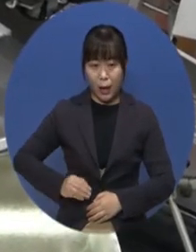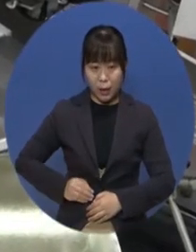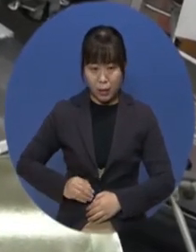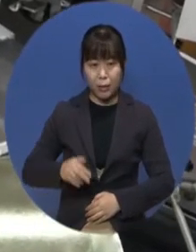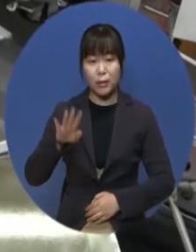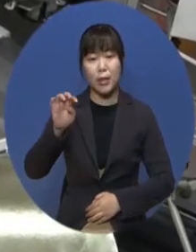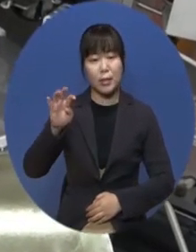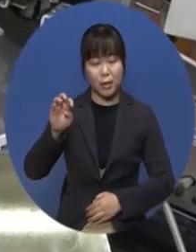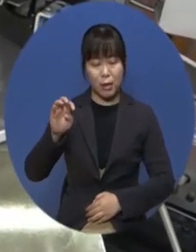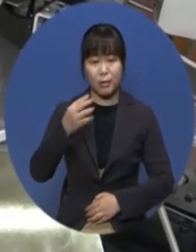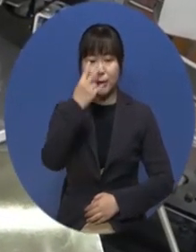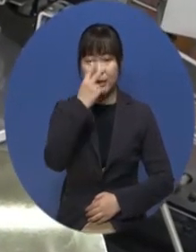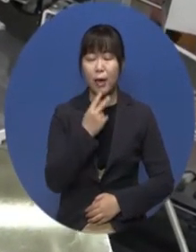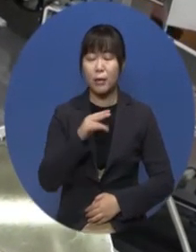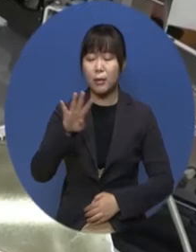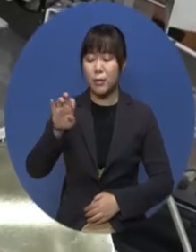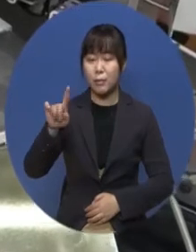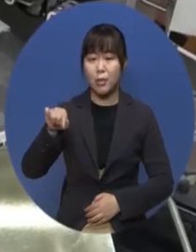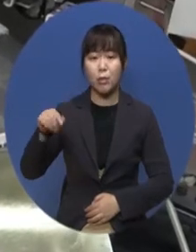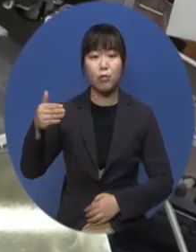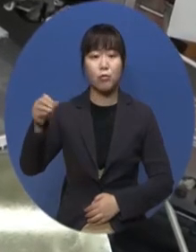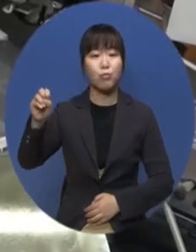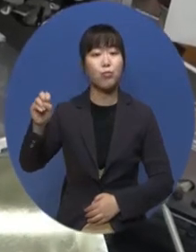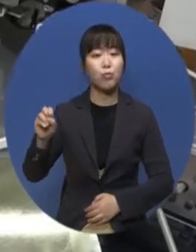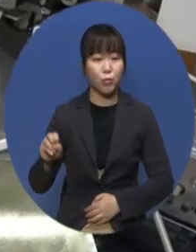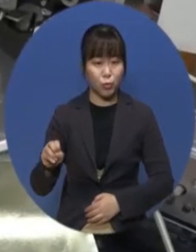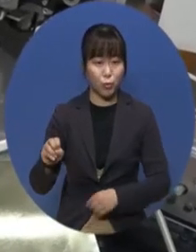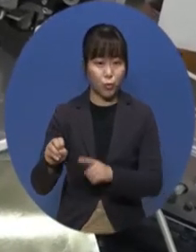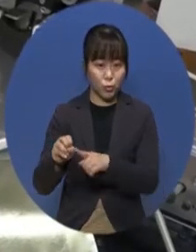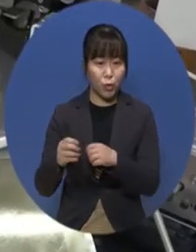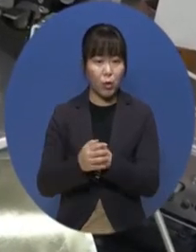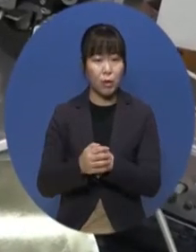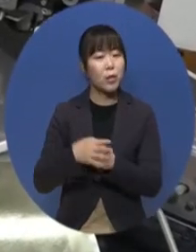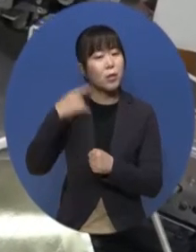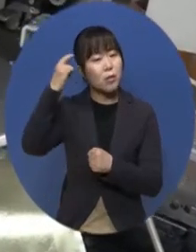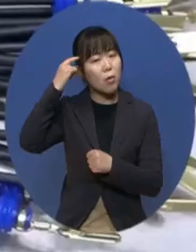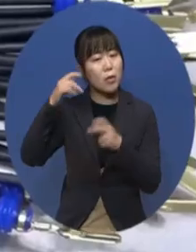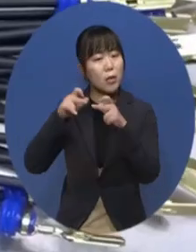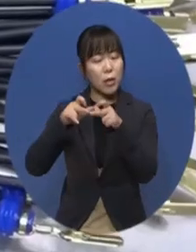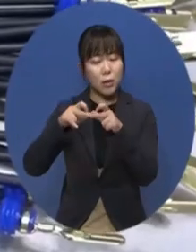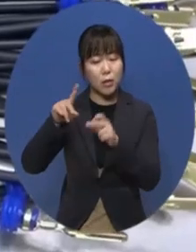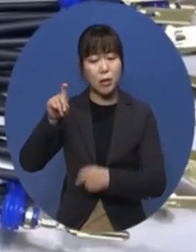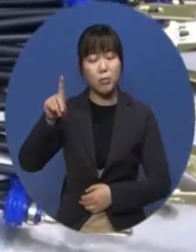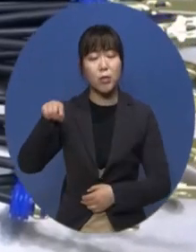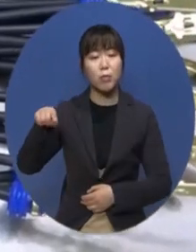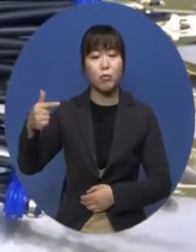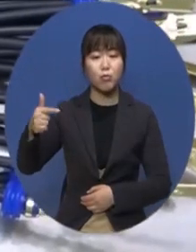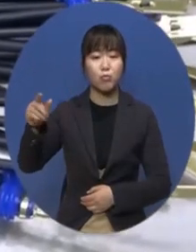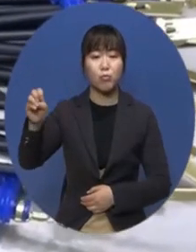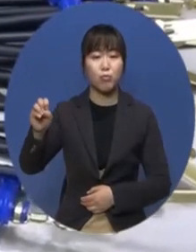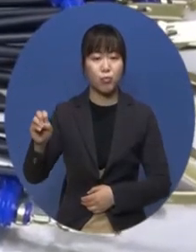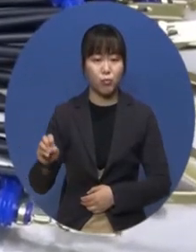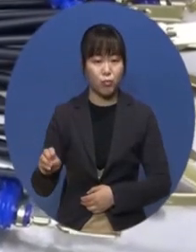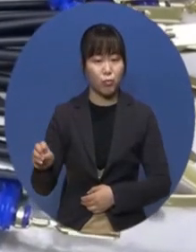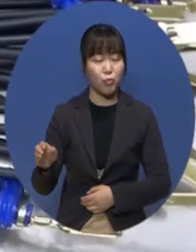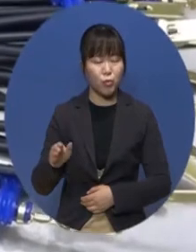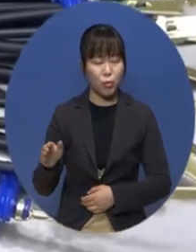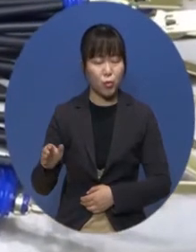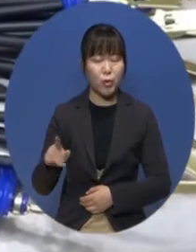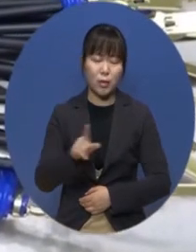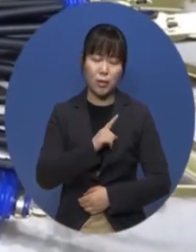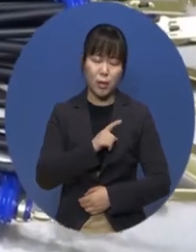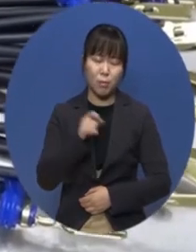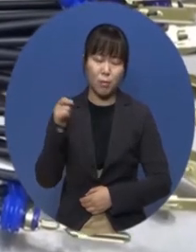44%, 시각장애 41.9% 순이며 정신장애는 11.6%로 전체적으로